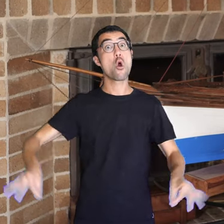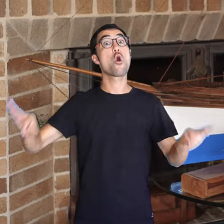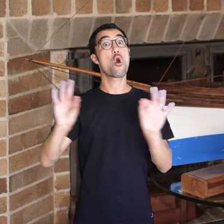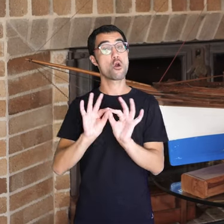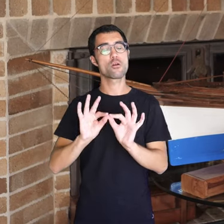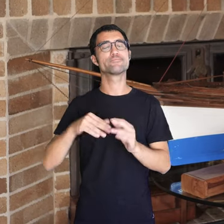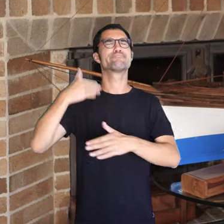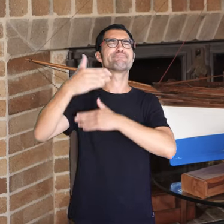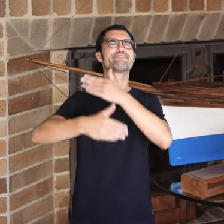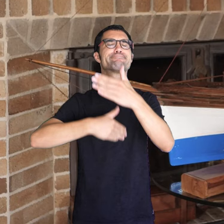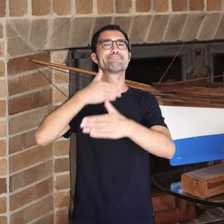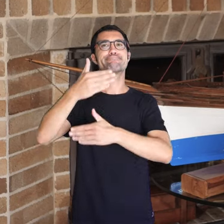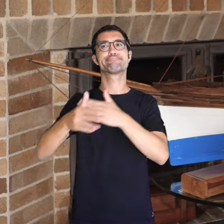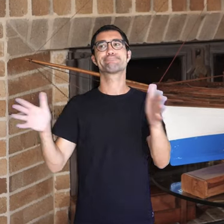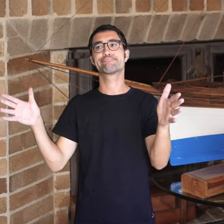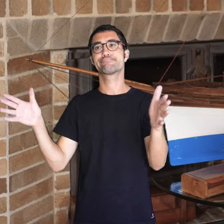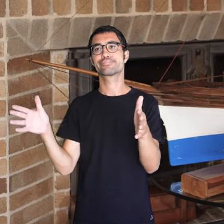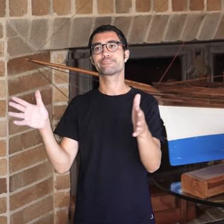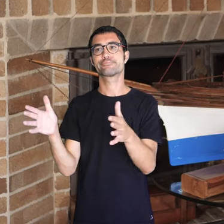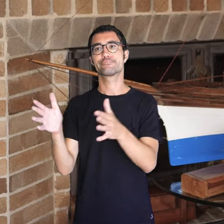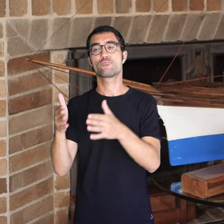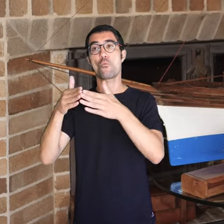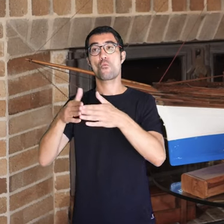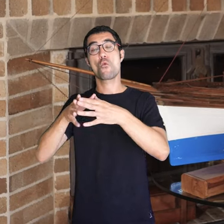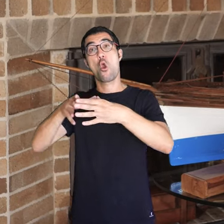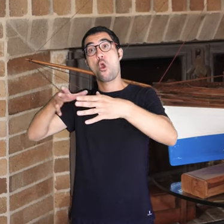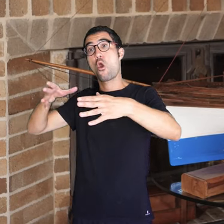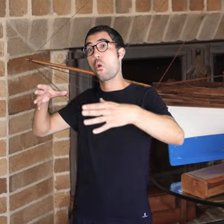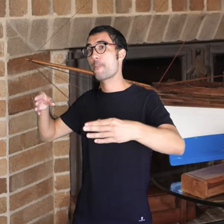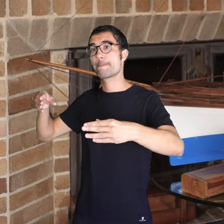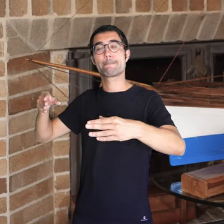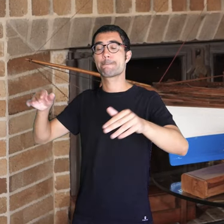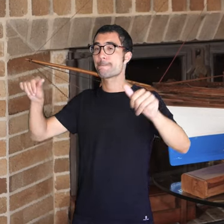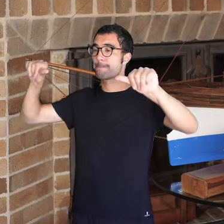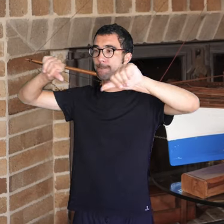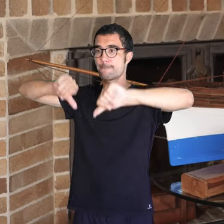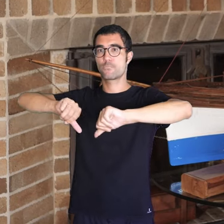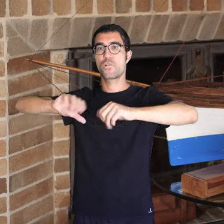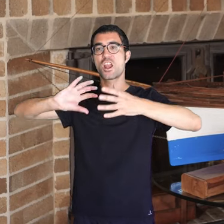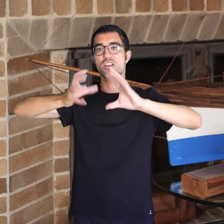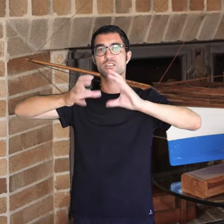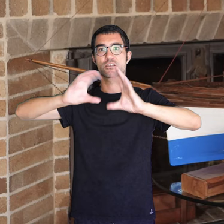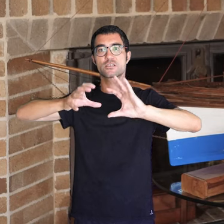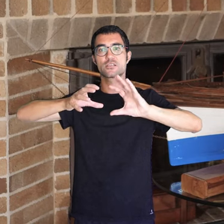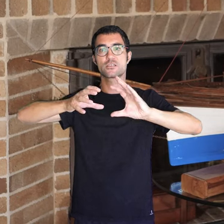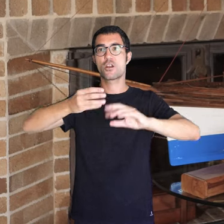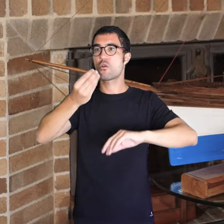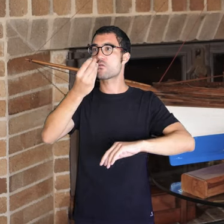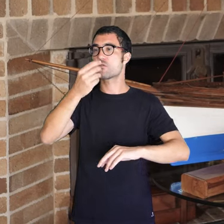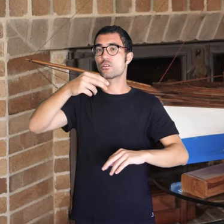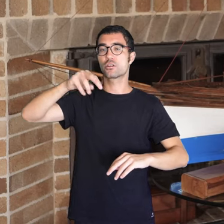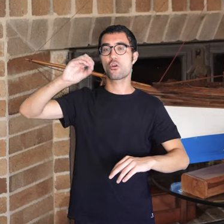ja a barcos més petits, perquè quan se va acabar l'assumpte de la taronja, diguéssim, i l'exportació,